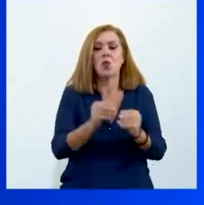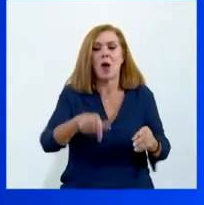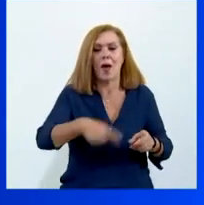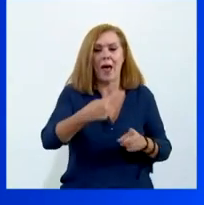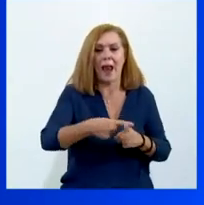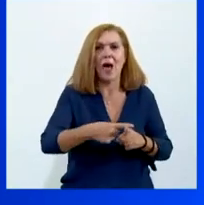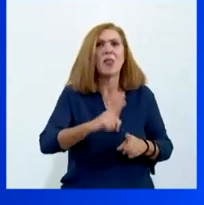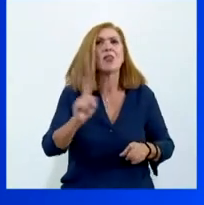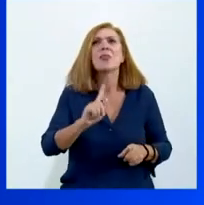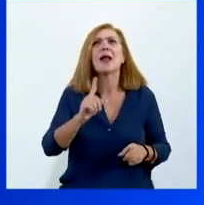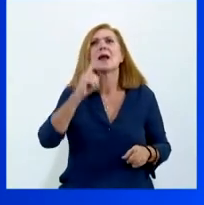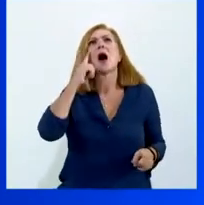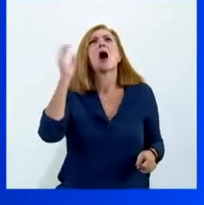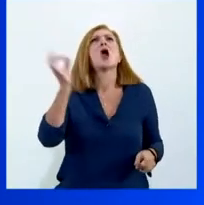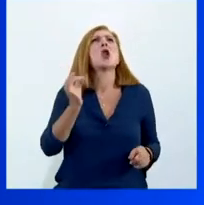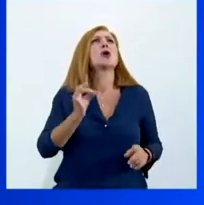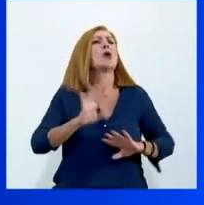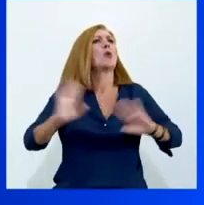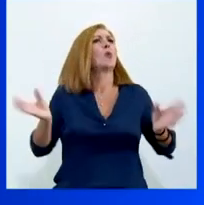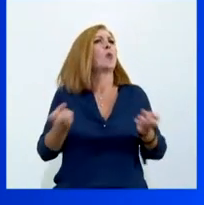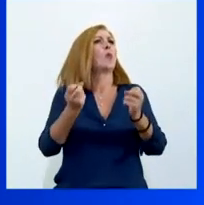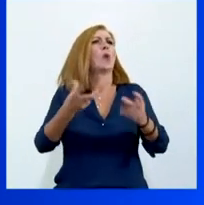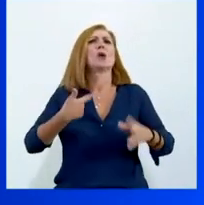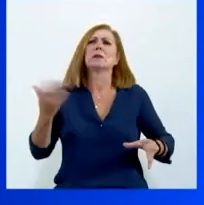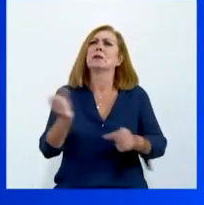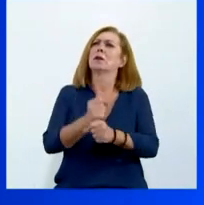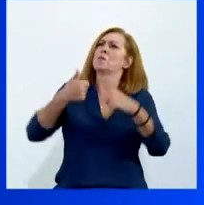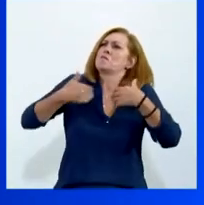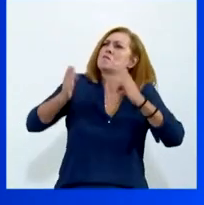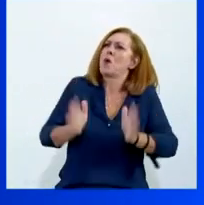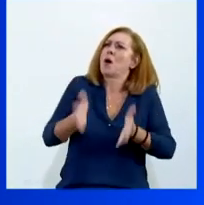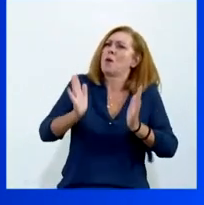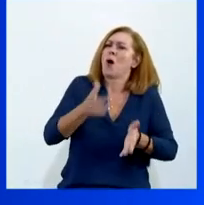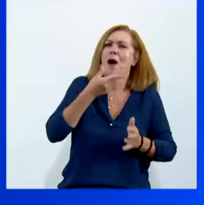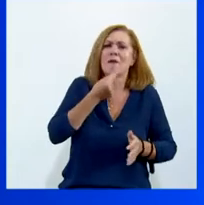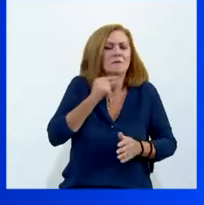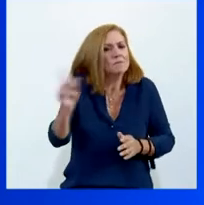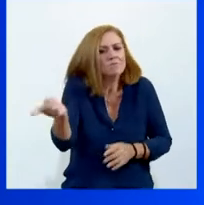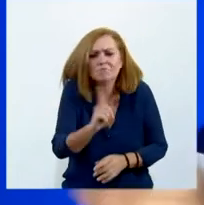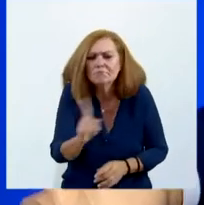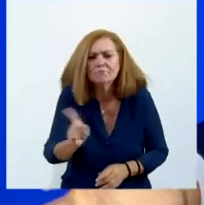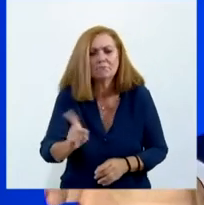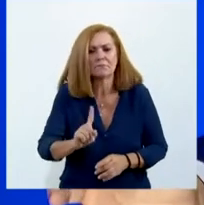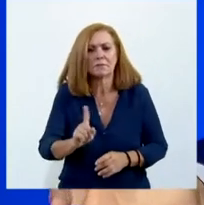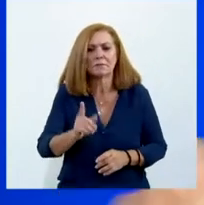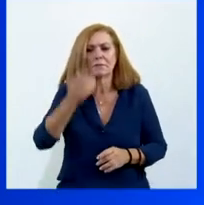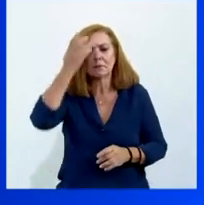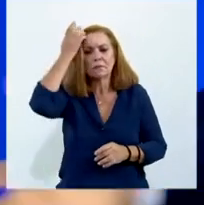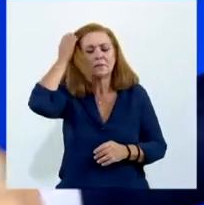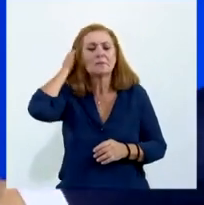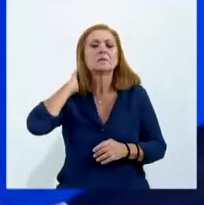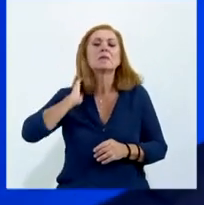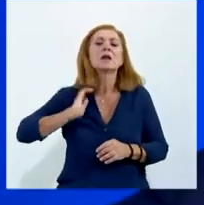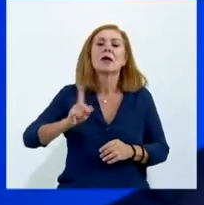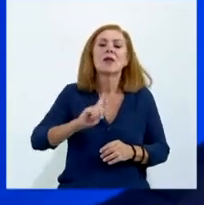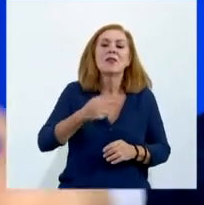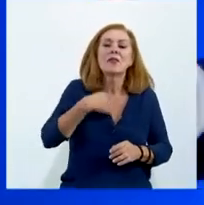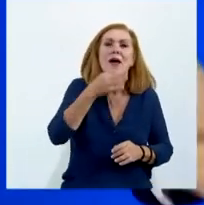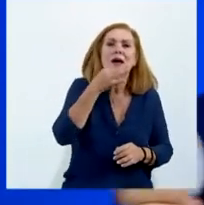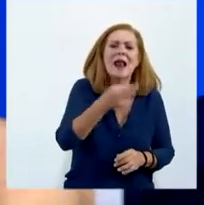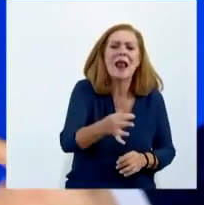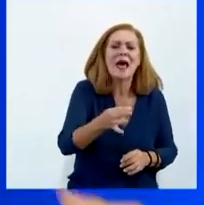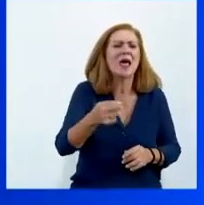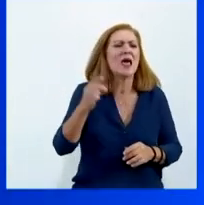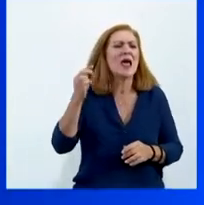καθόλου αυτονόητο να μπορούμε να το πετύχουμε αυτό. Δεν αναφέρομαι στην απίστευτη τραγωδία της Λιβύης,